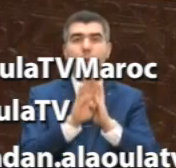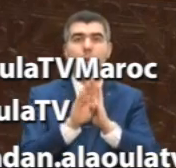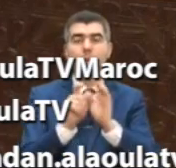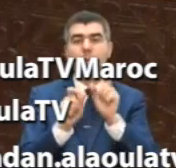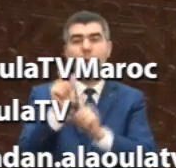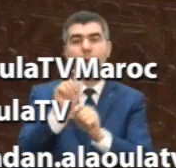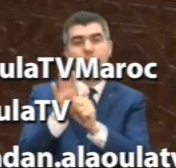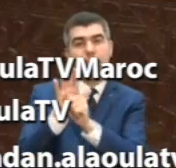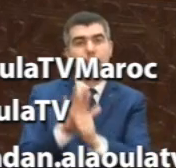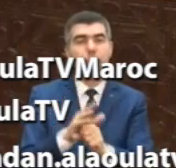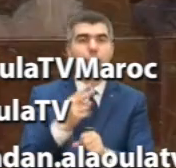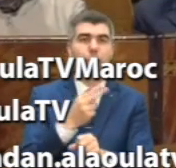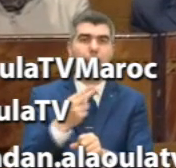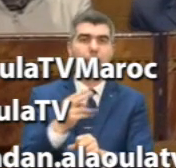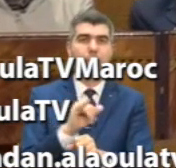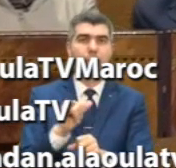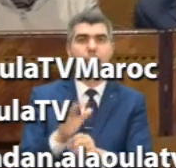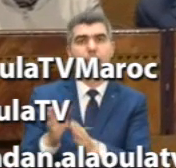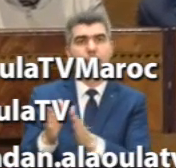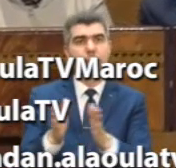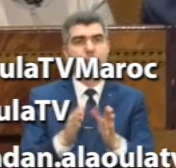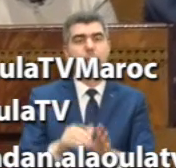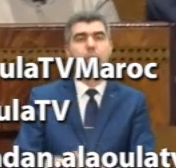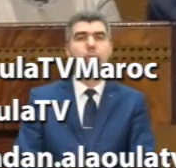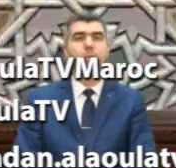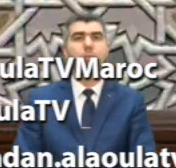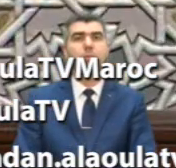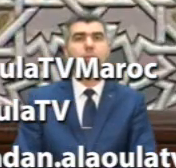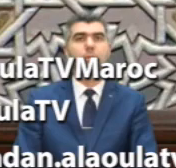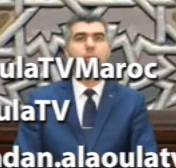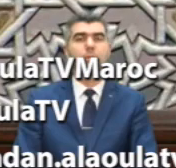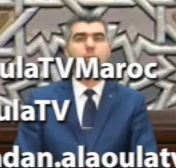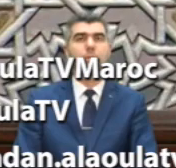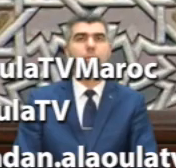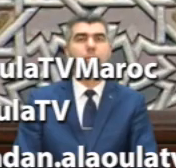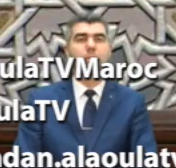لهذه الفئه؟ وشكرا سيد الوزير. تفضل السيد الوزير.